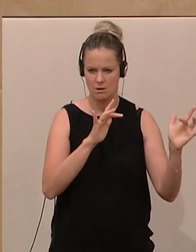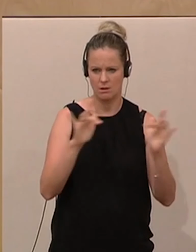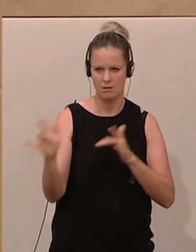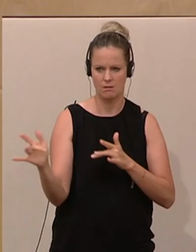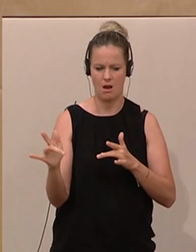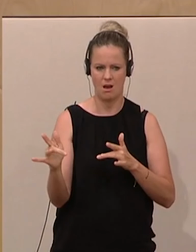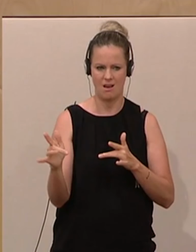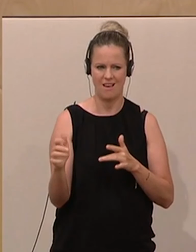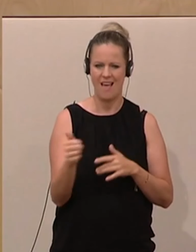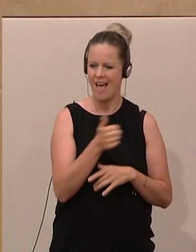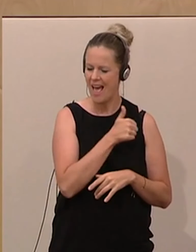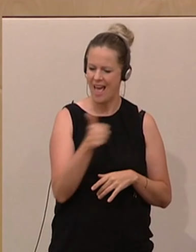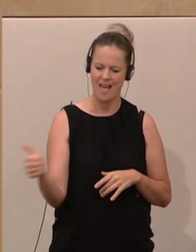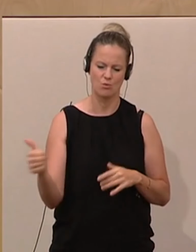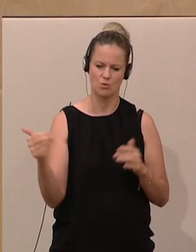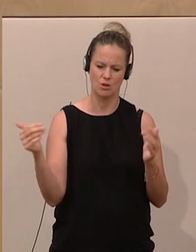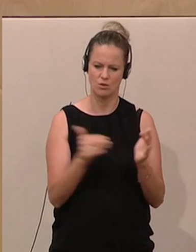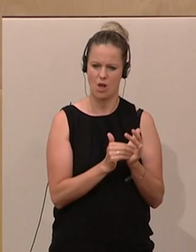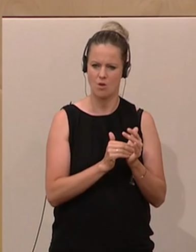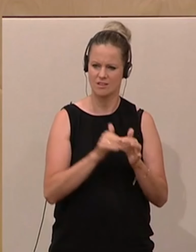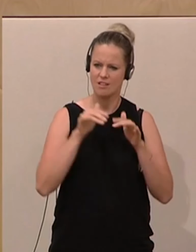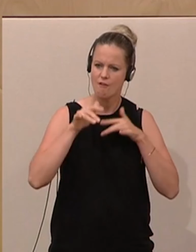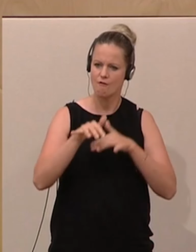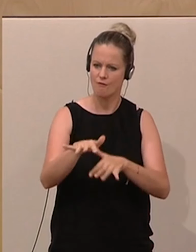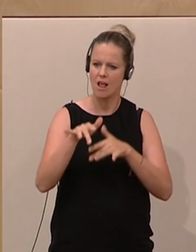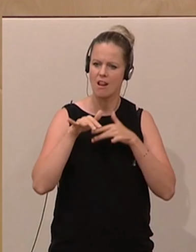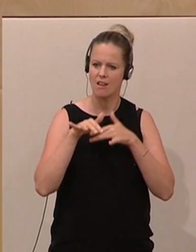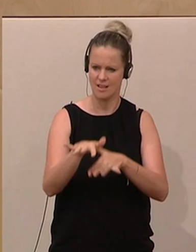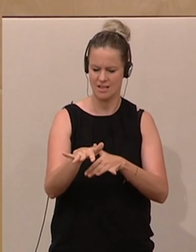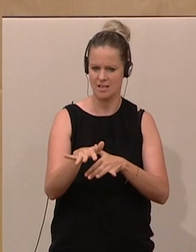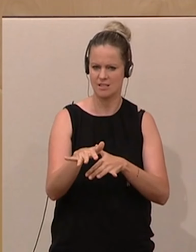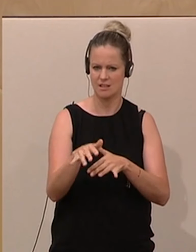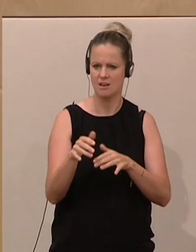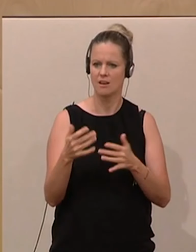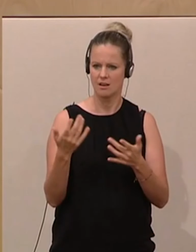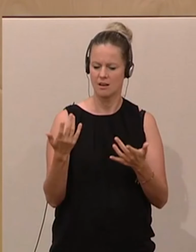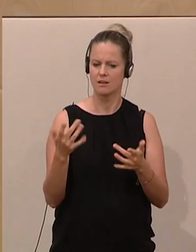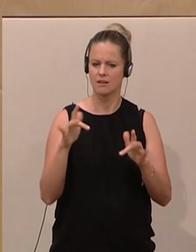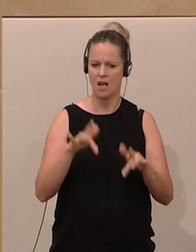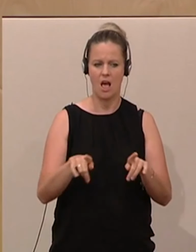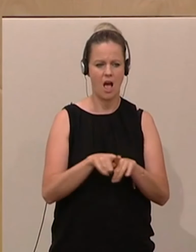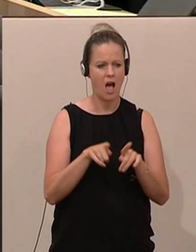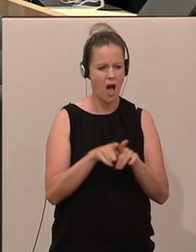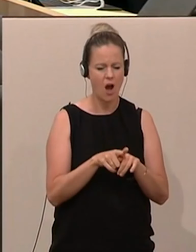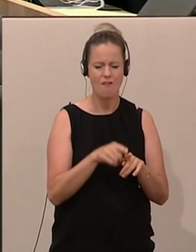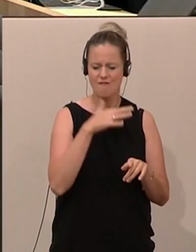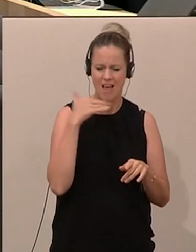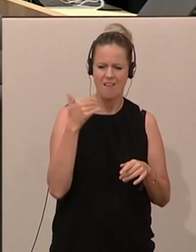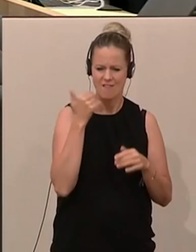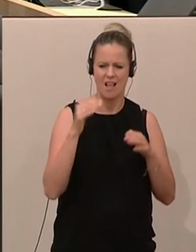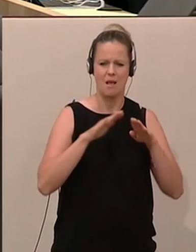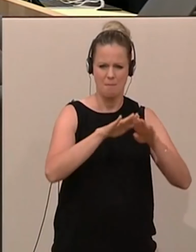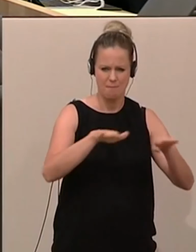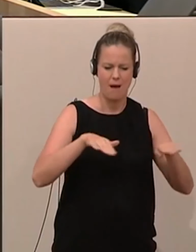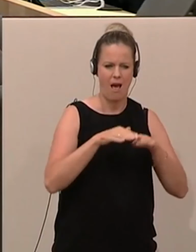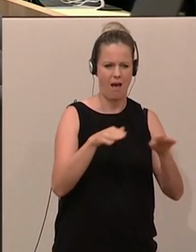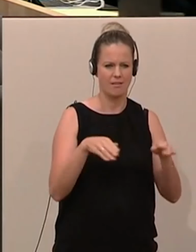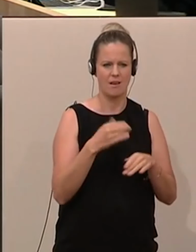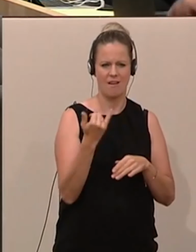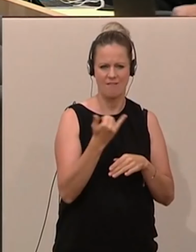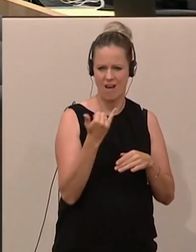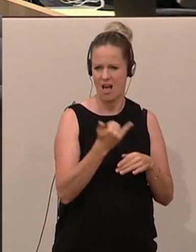100.000 kilometer fließgewässer und 95 prozent unter der badegewässer haben exzellente qualität